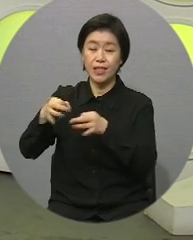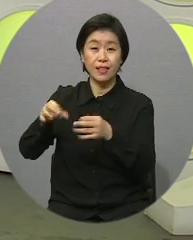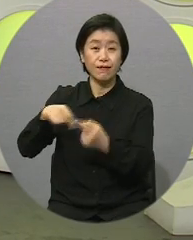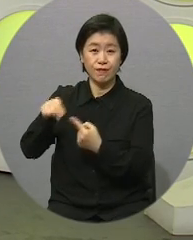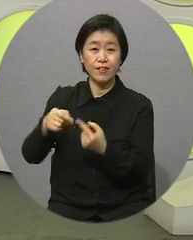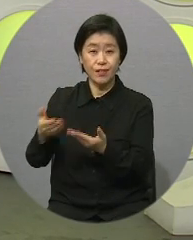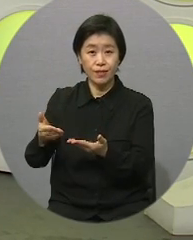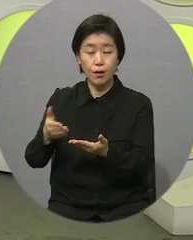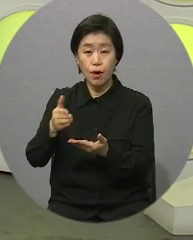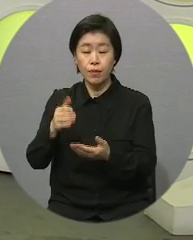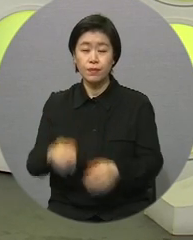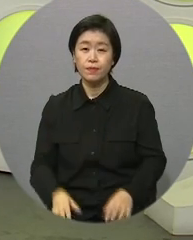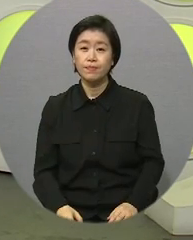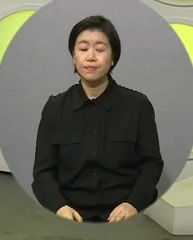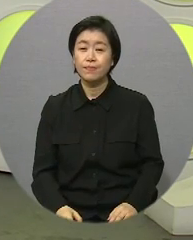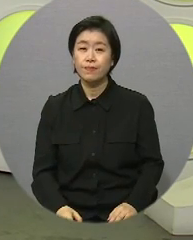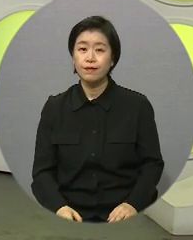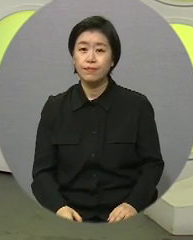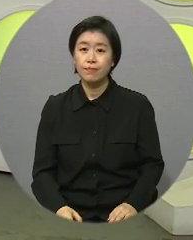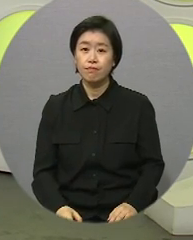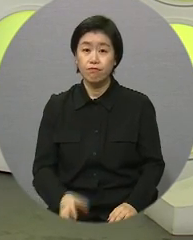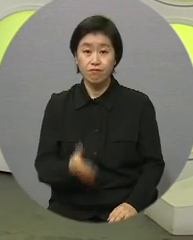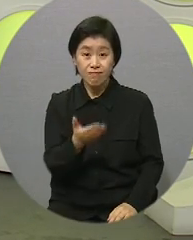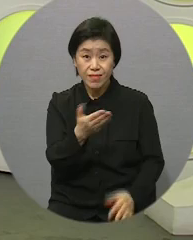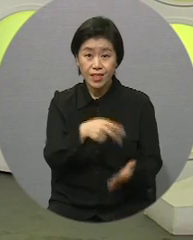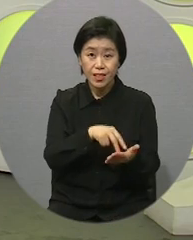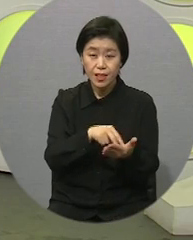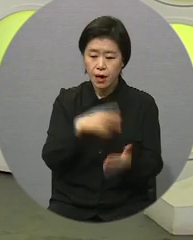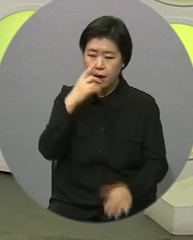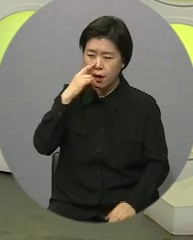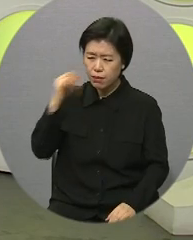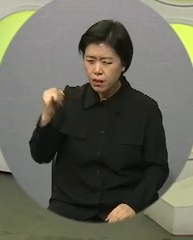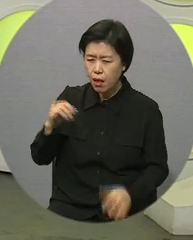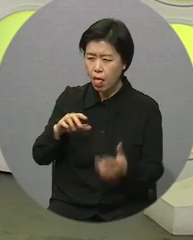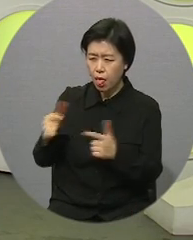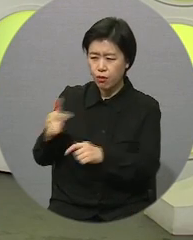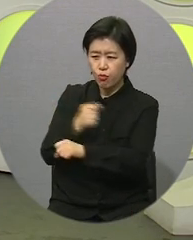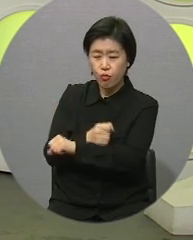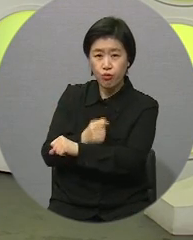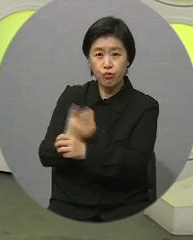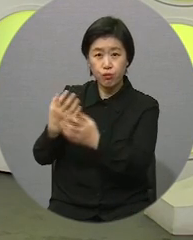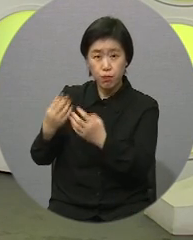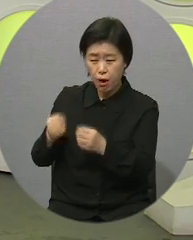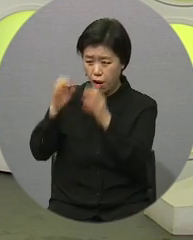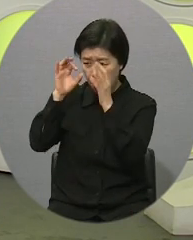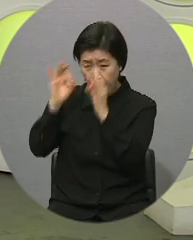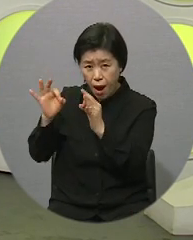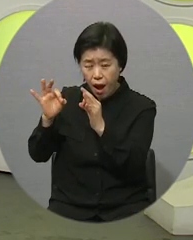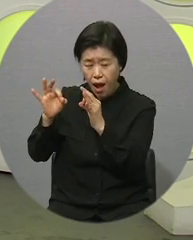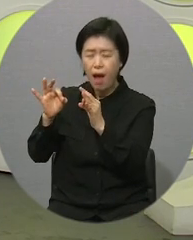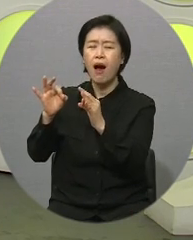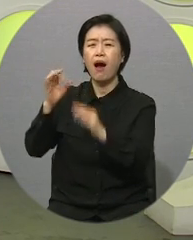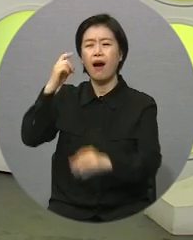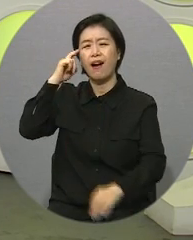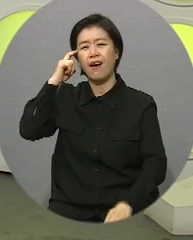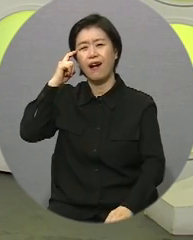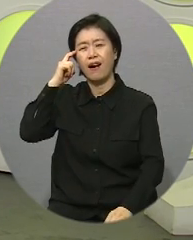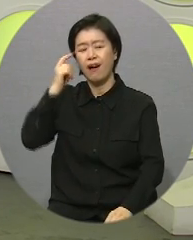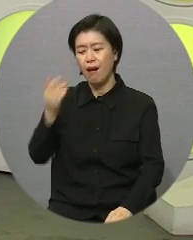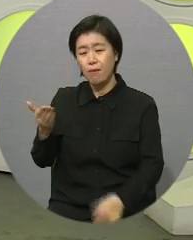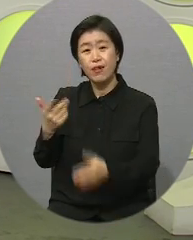고생하시는 모습 또 그걸 생각이 들면서 또 그때 맞을 때는 엄마 생각이 가장